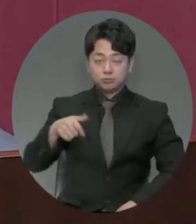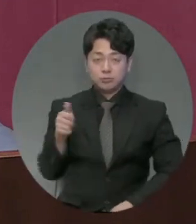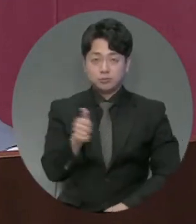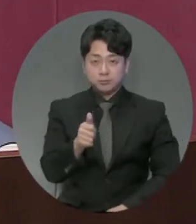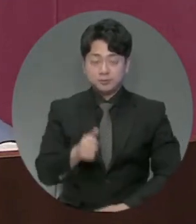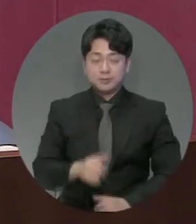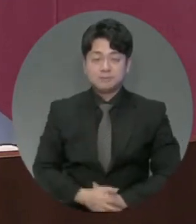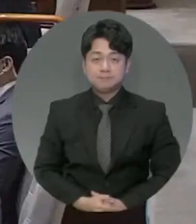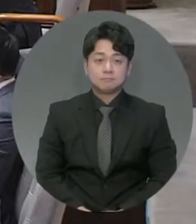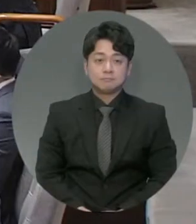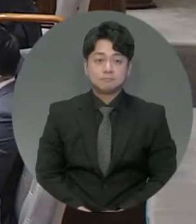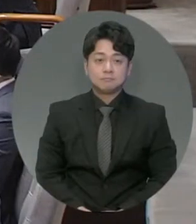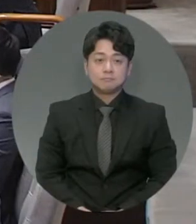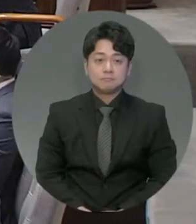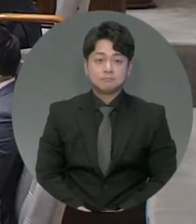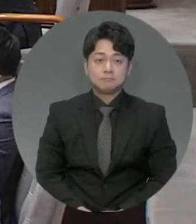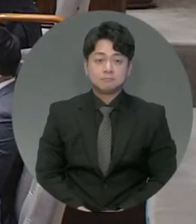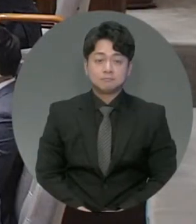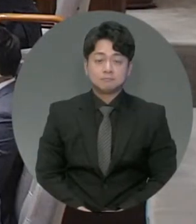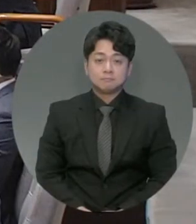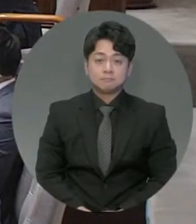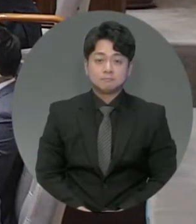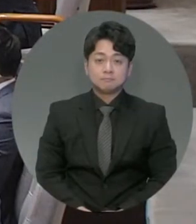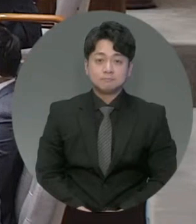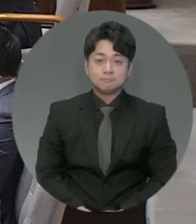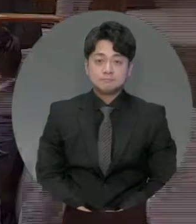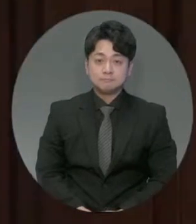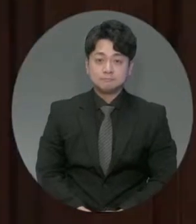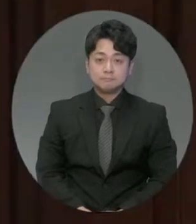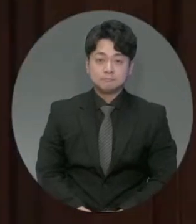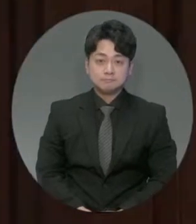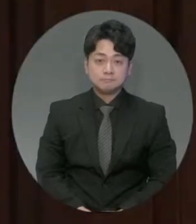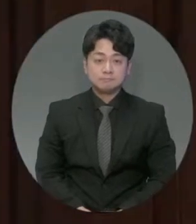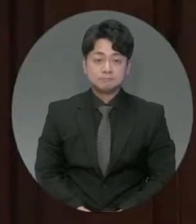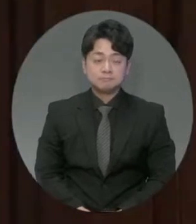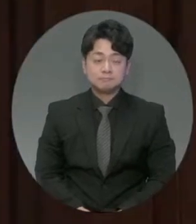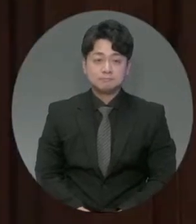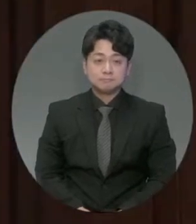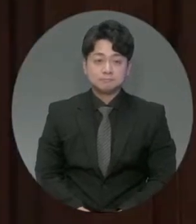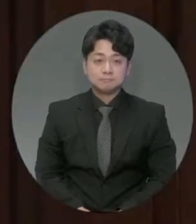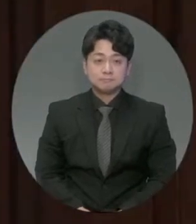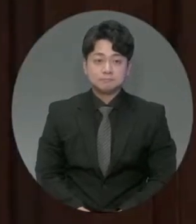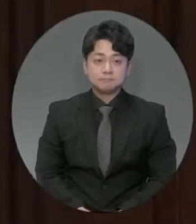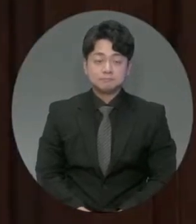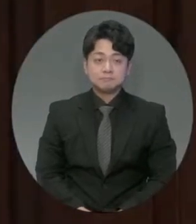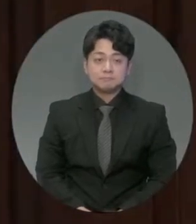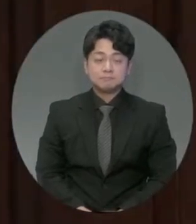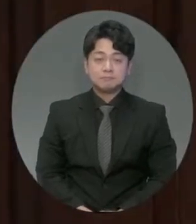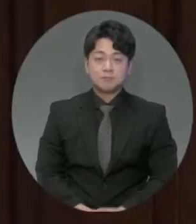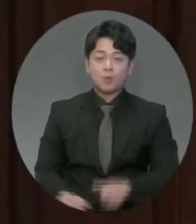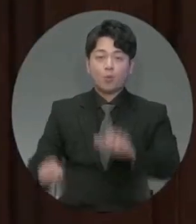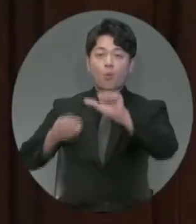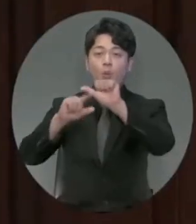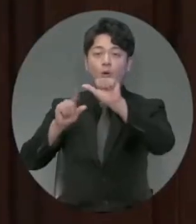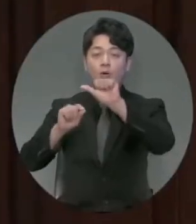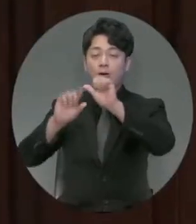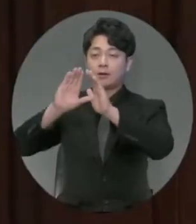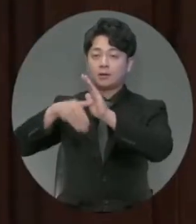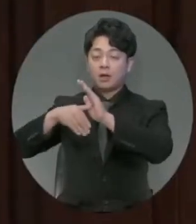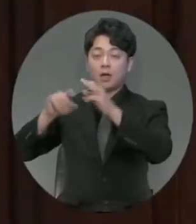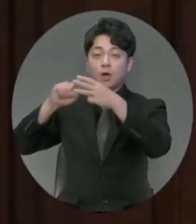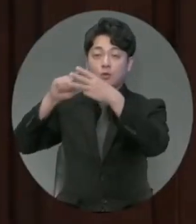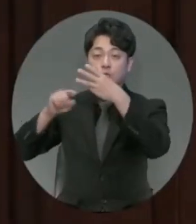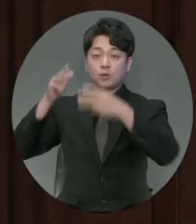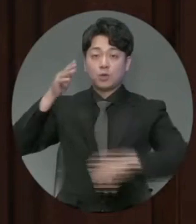총리님 나와주십시오. 네, 총리님. 5월에 출범한 윤석열 정부, 불과